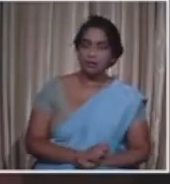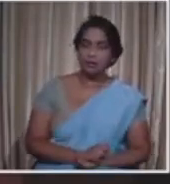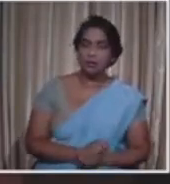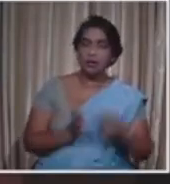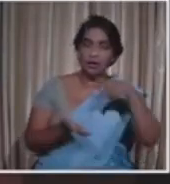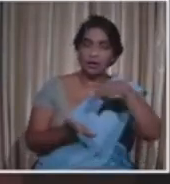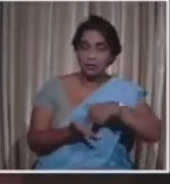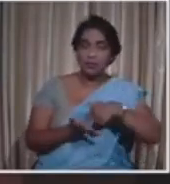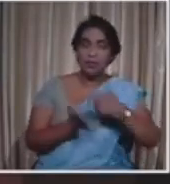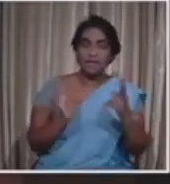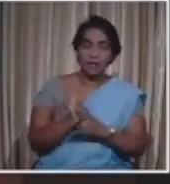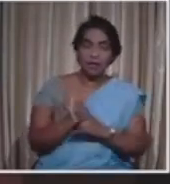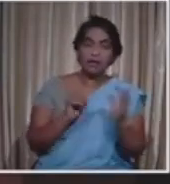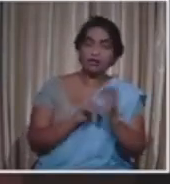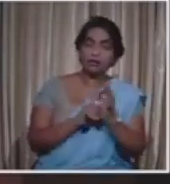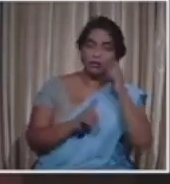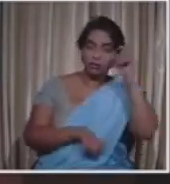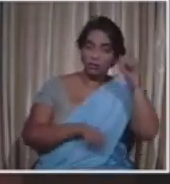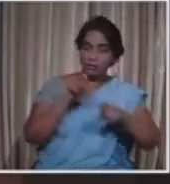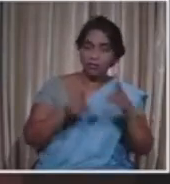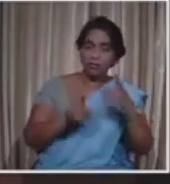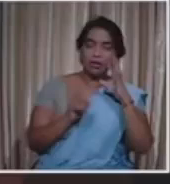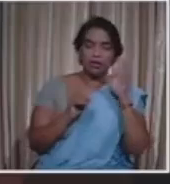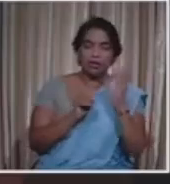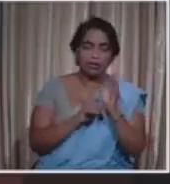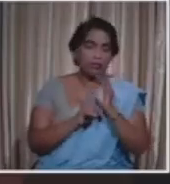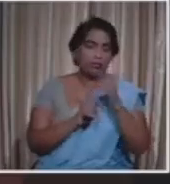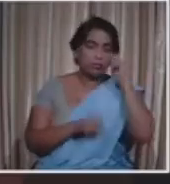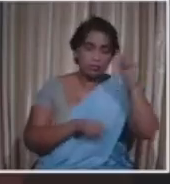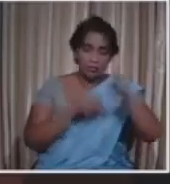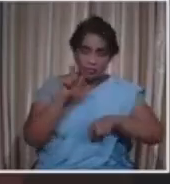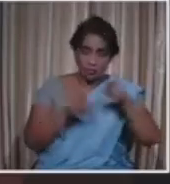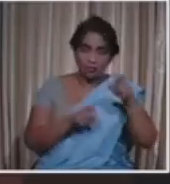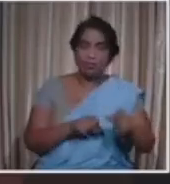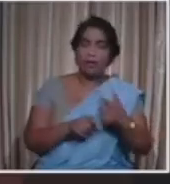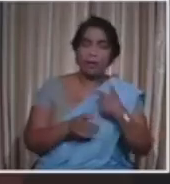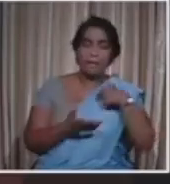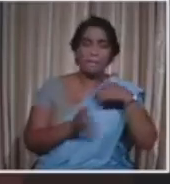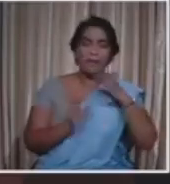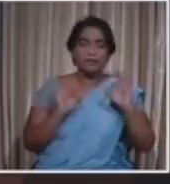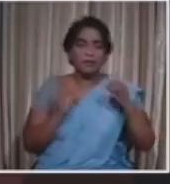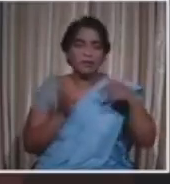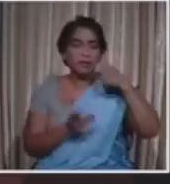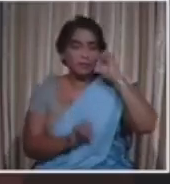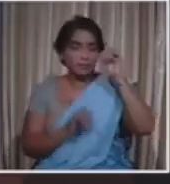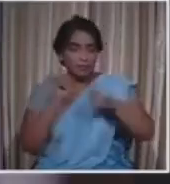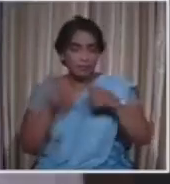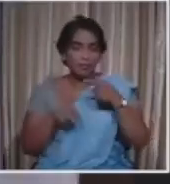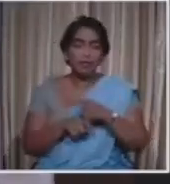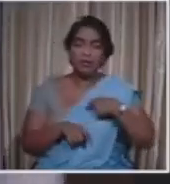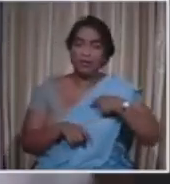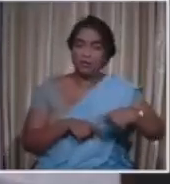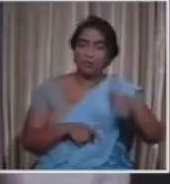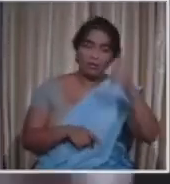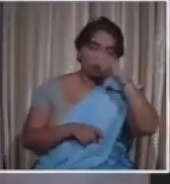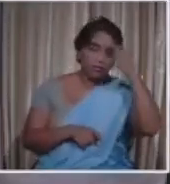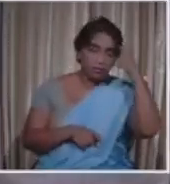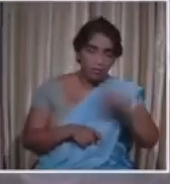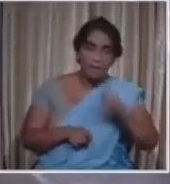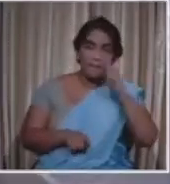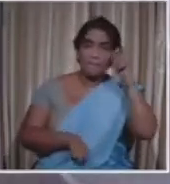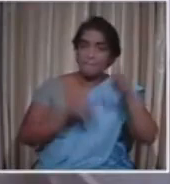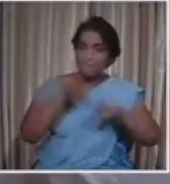නාගරික ග්‍රාමීය දුප්පත් ජනතාව නැතිබැරි ජනතාව මධ්‍යම පන්තිය දෛනික වේතන ලබන